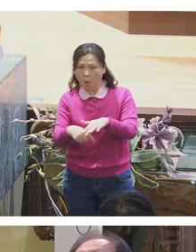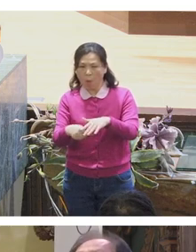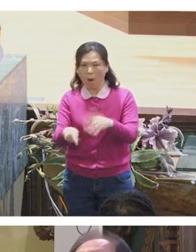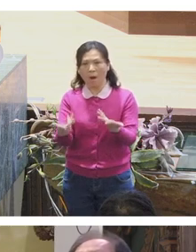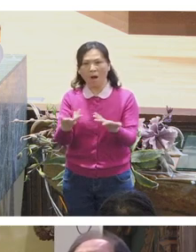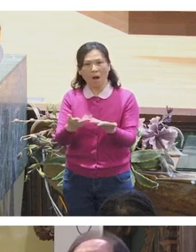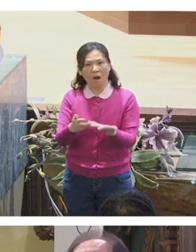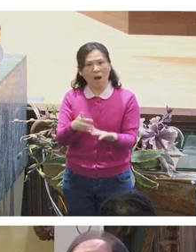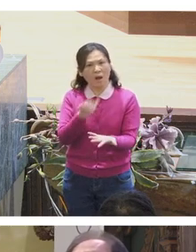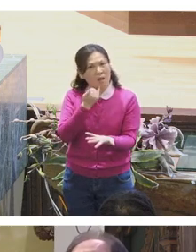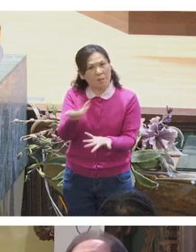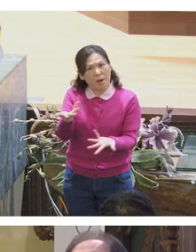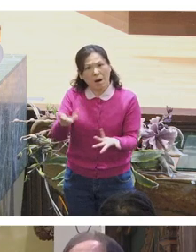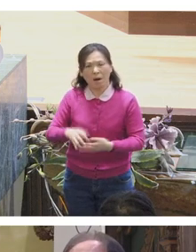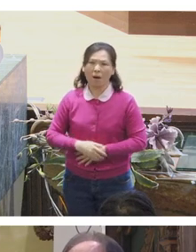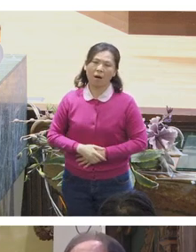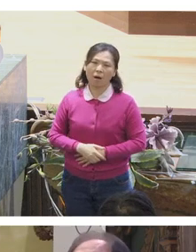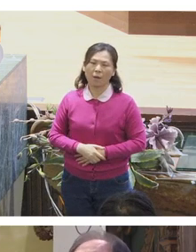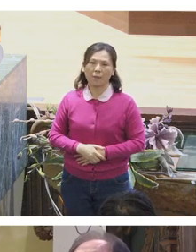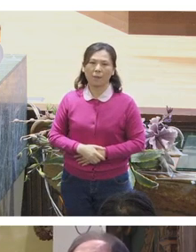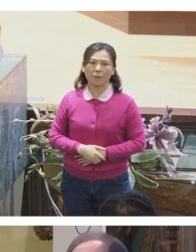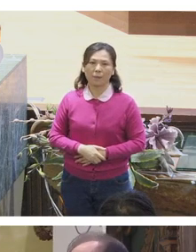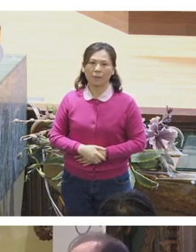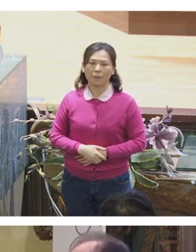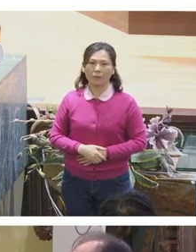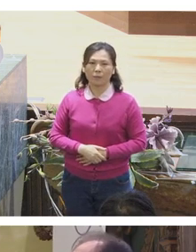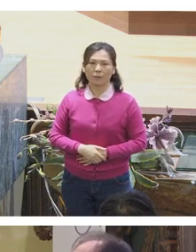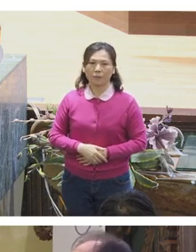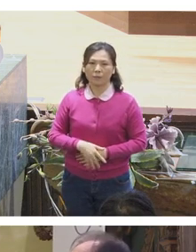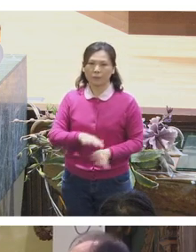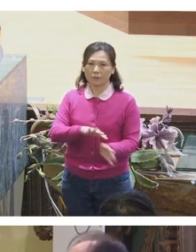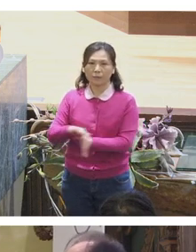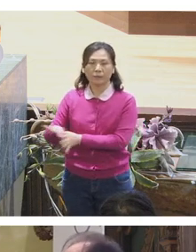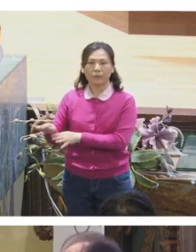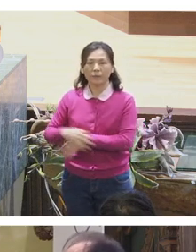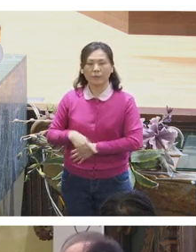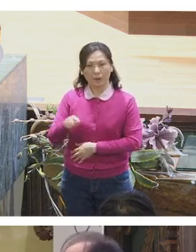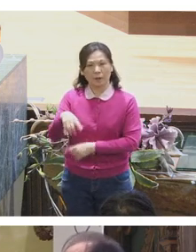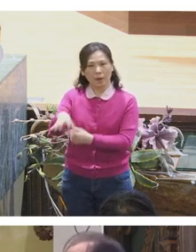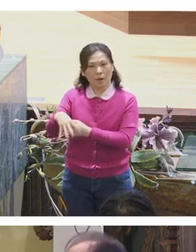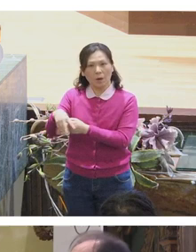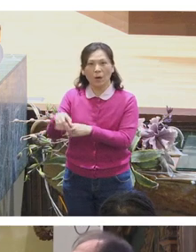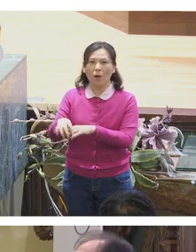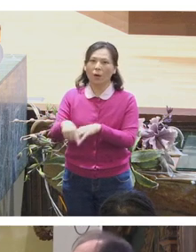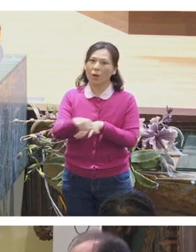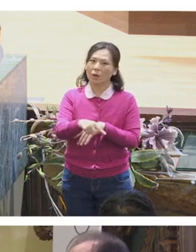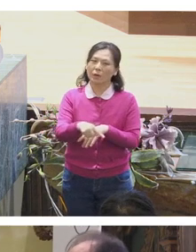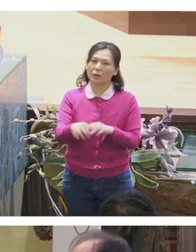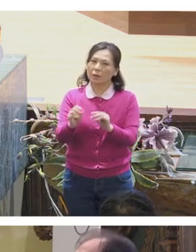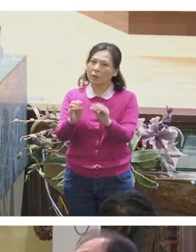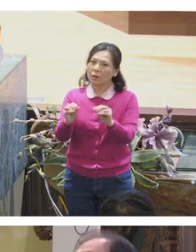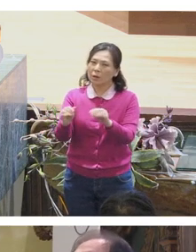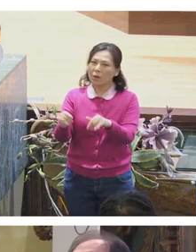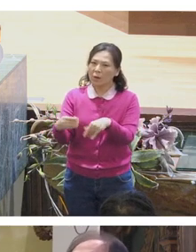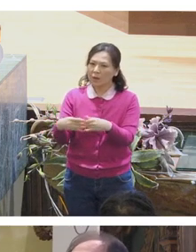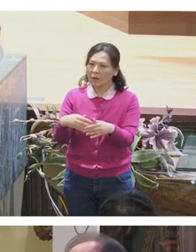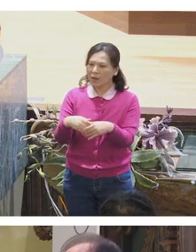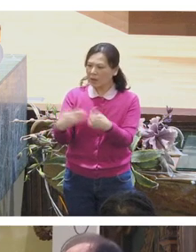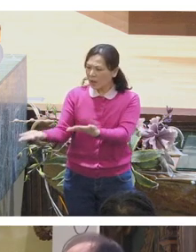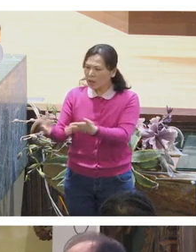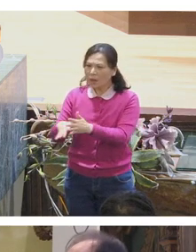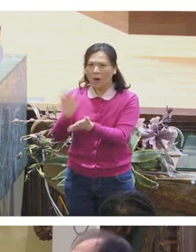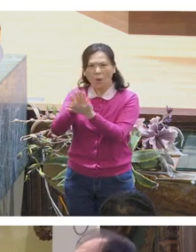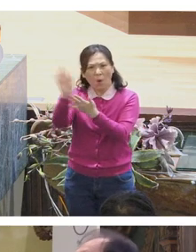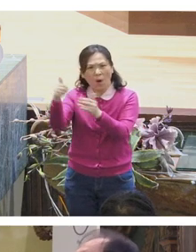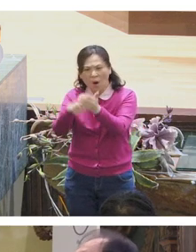吗？另一个问题，我们把这样的农地、这样的土地 交给子孙，我们